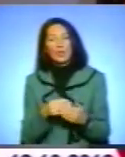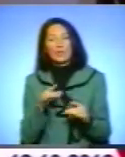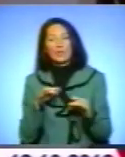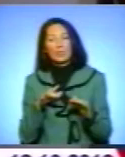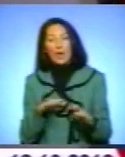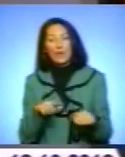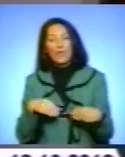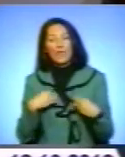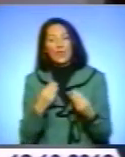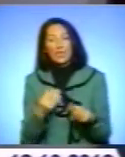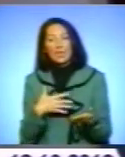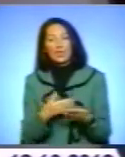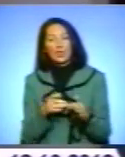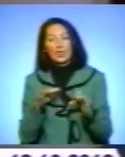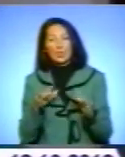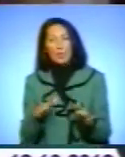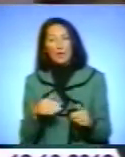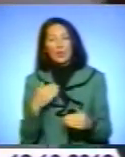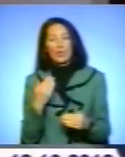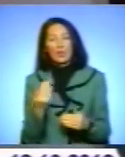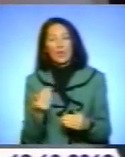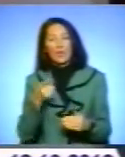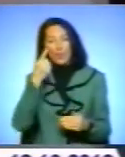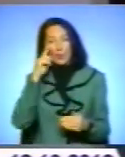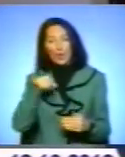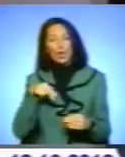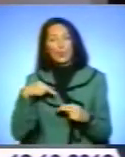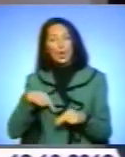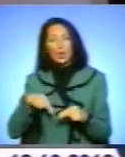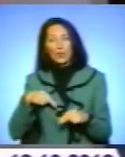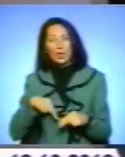віддані своїй справі. Вони вміють працювати.